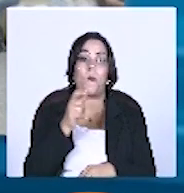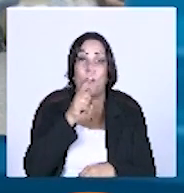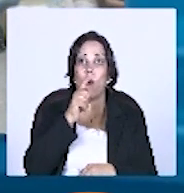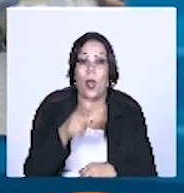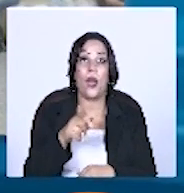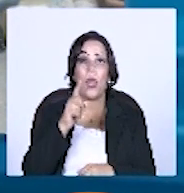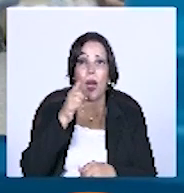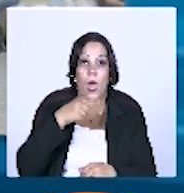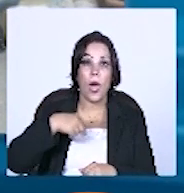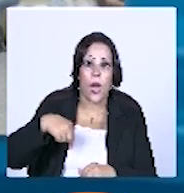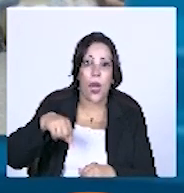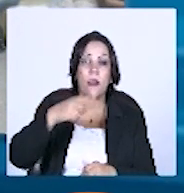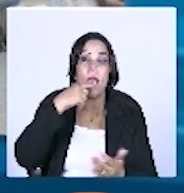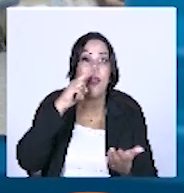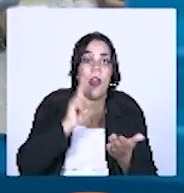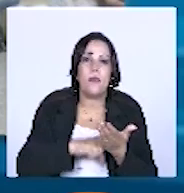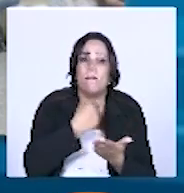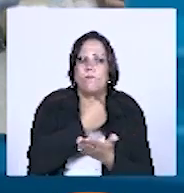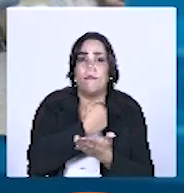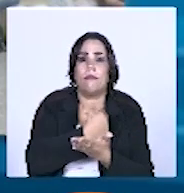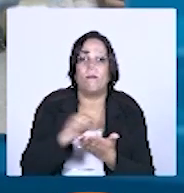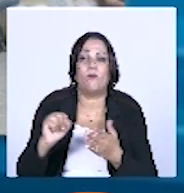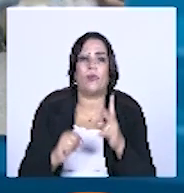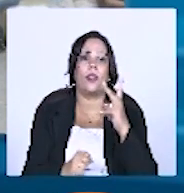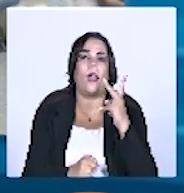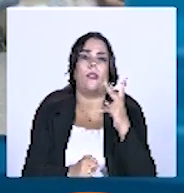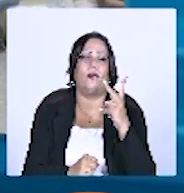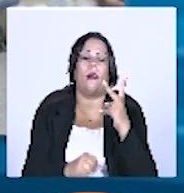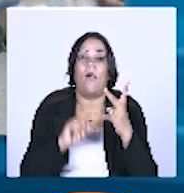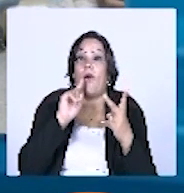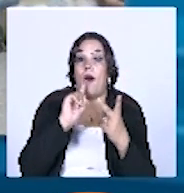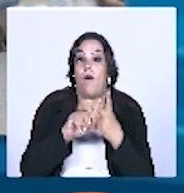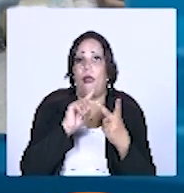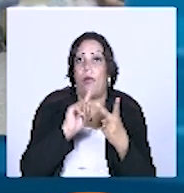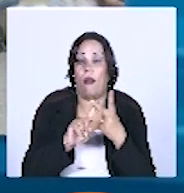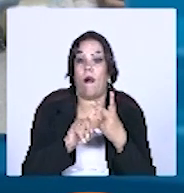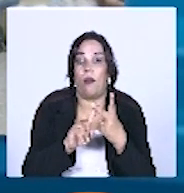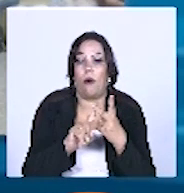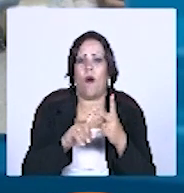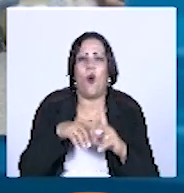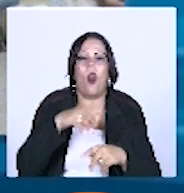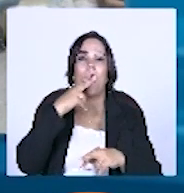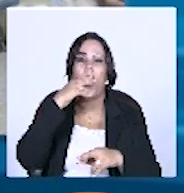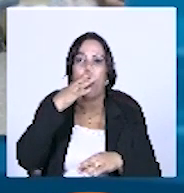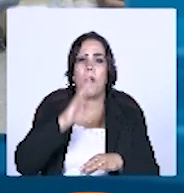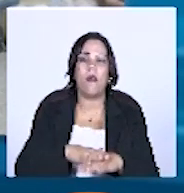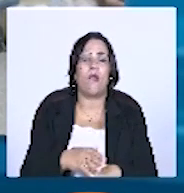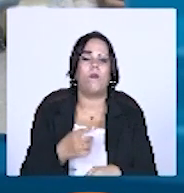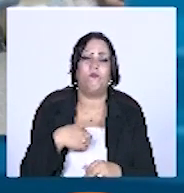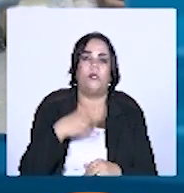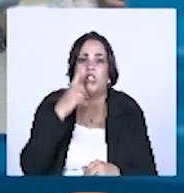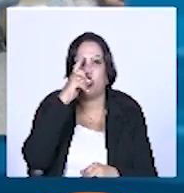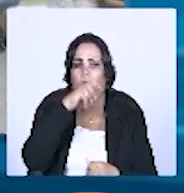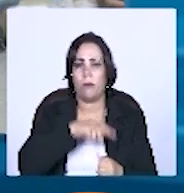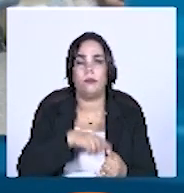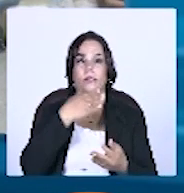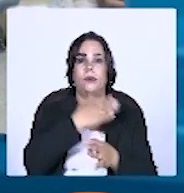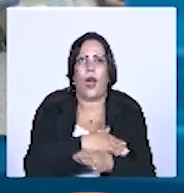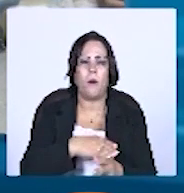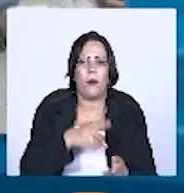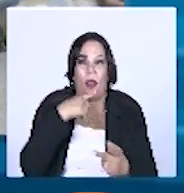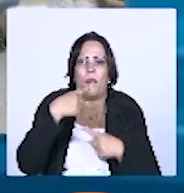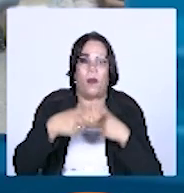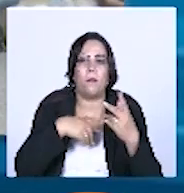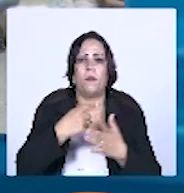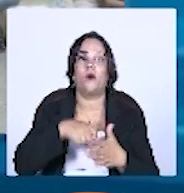لك احنا لازم نتخلص من حاجتين نتخلص من خطاب المظلوميه ان احنا طول النهار عامين نشكي نشكي نشكي ونحاول ان احنا